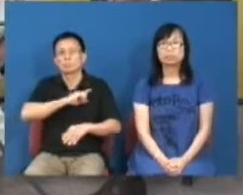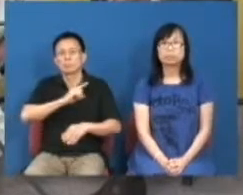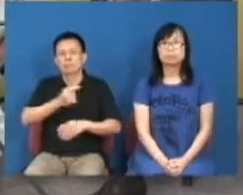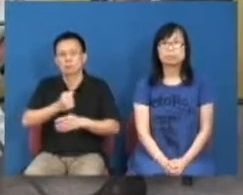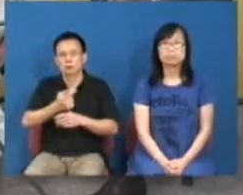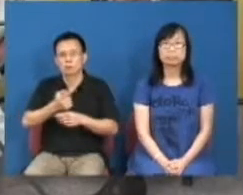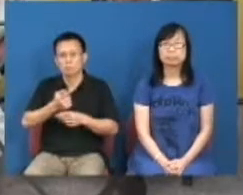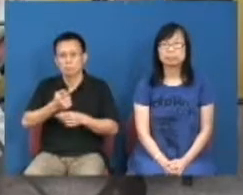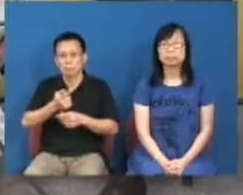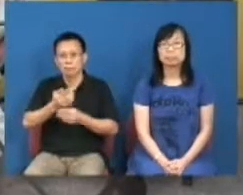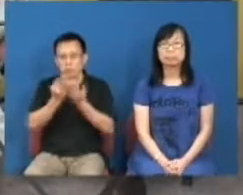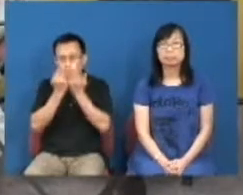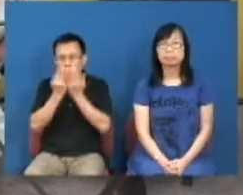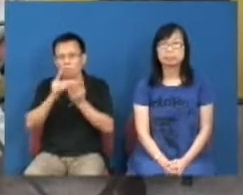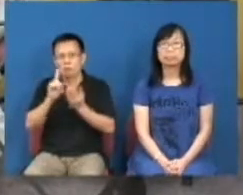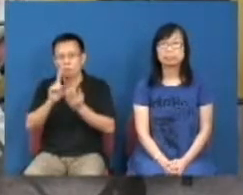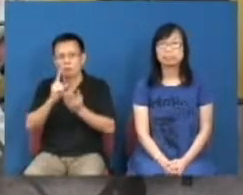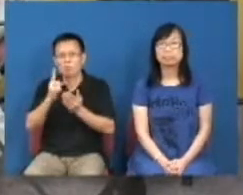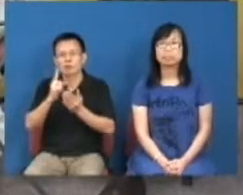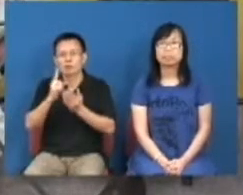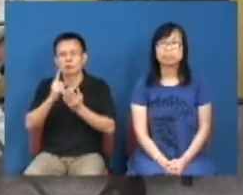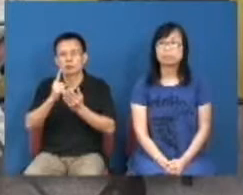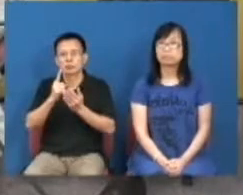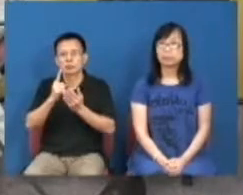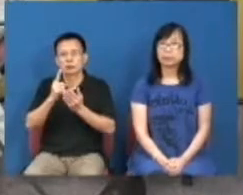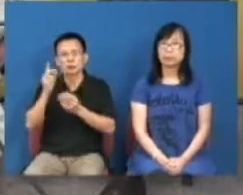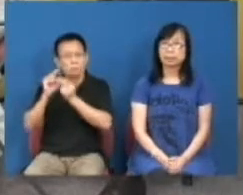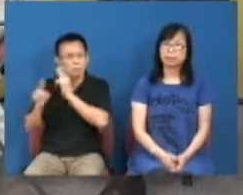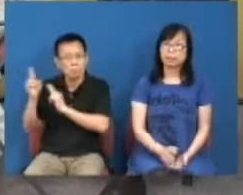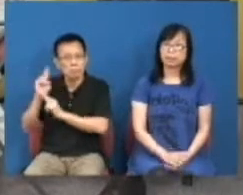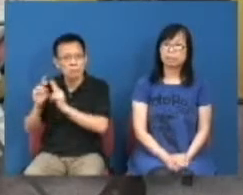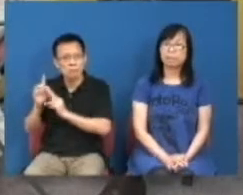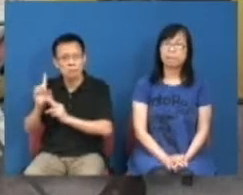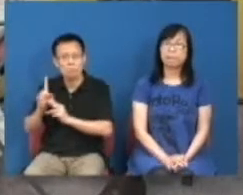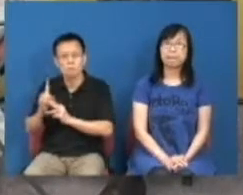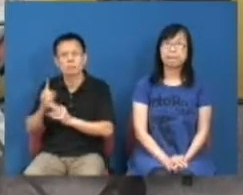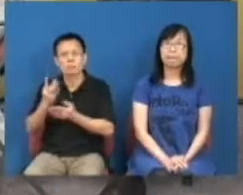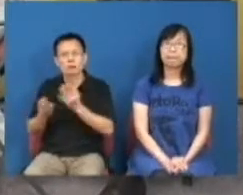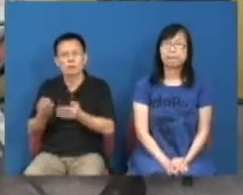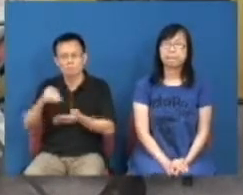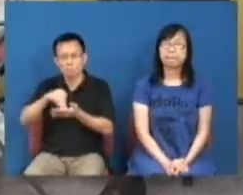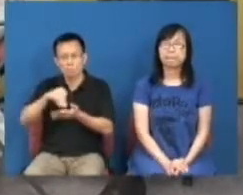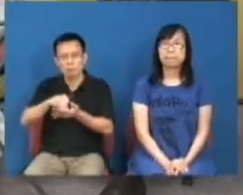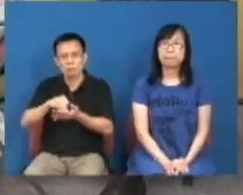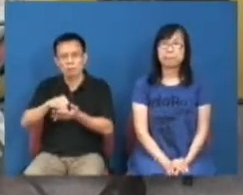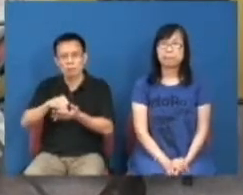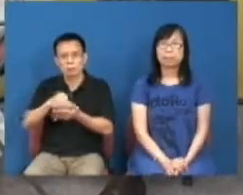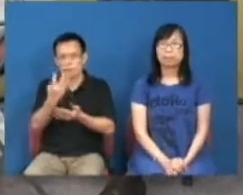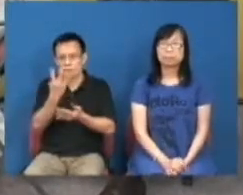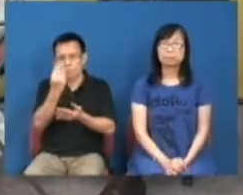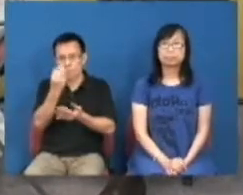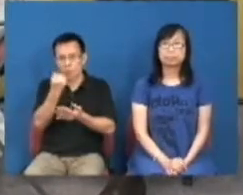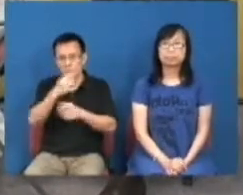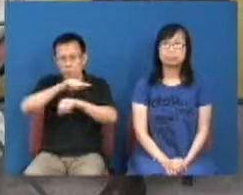個係讀嘅乜嘢嘅 資歷 嘅資歷，又或者佢會參與呢四十個鐘頭